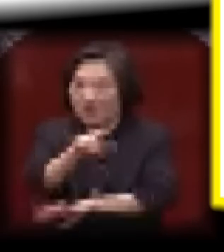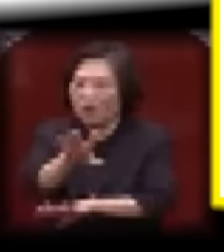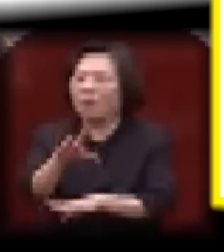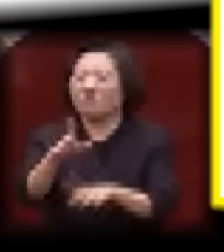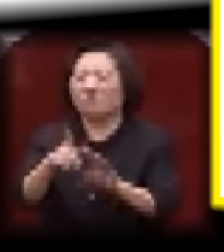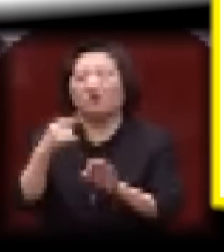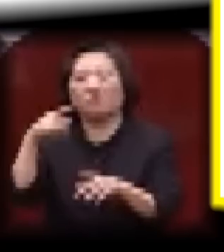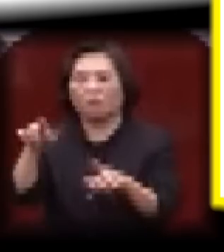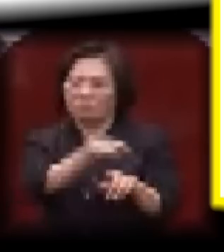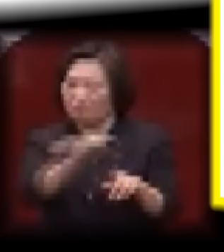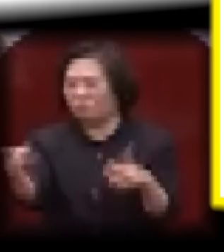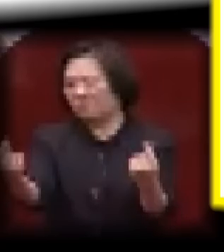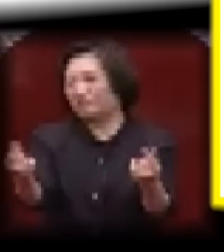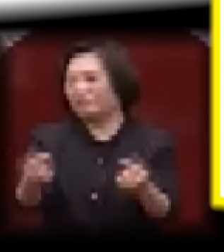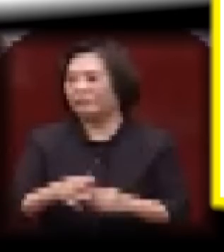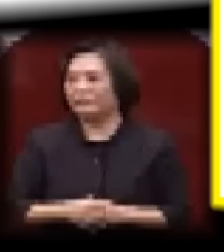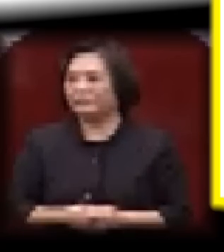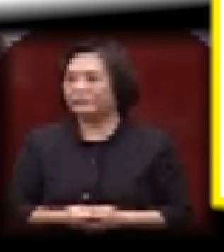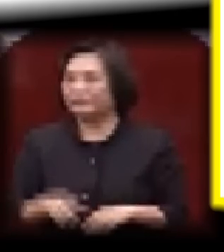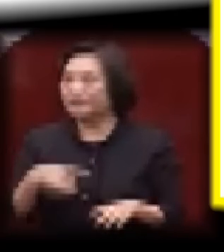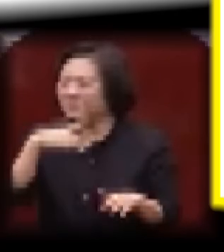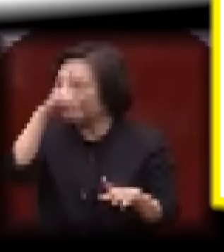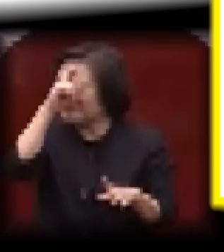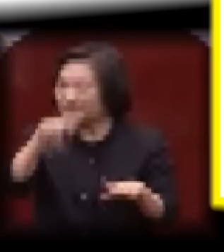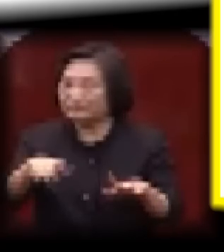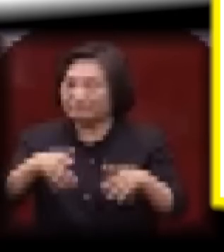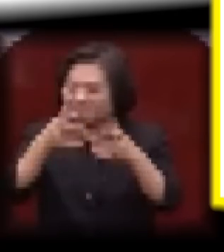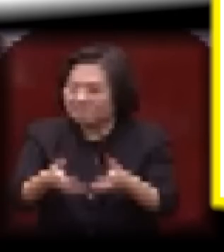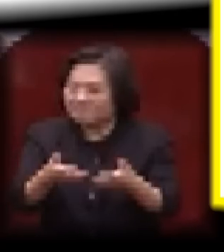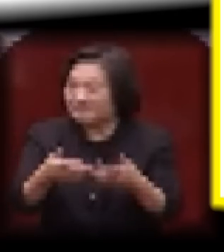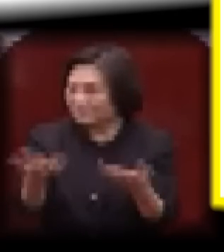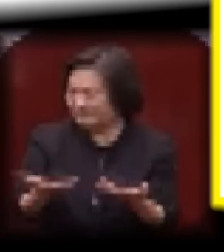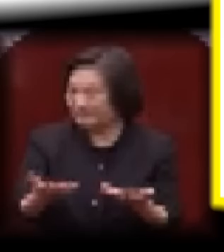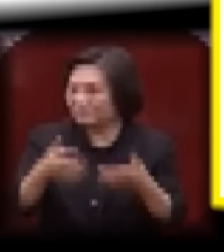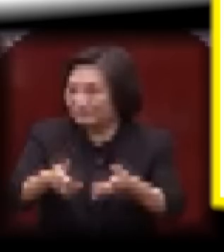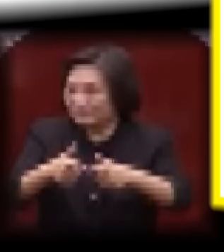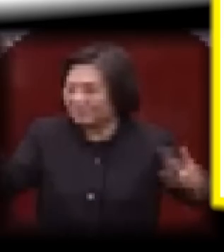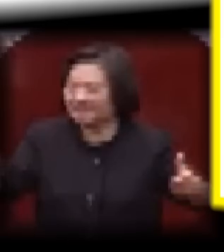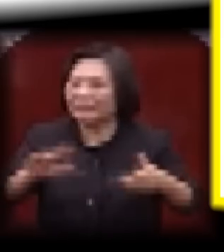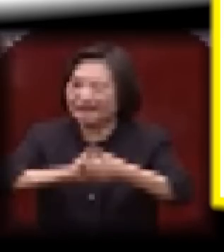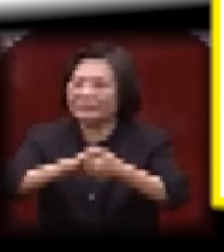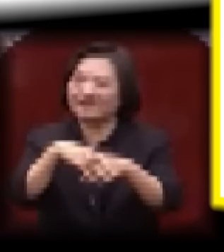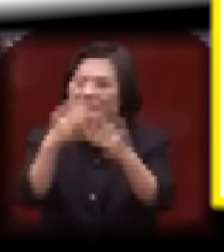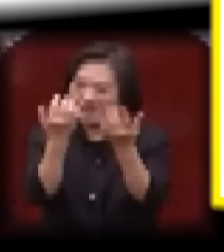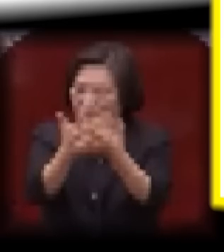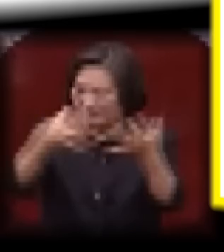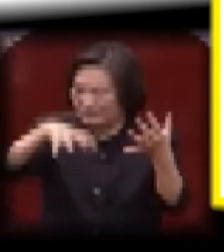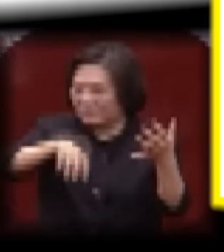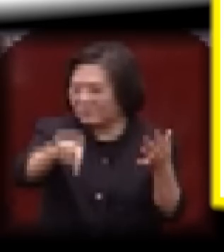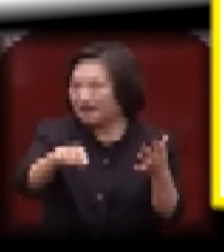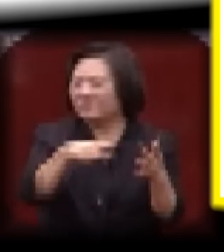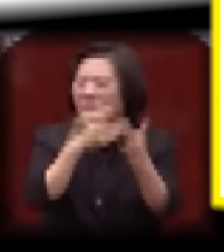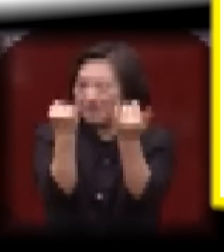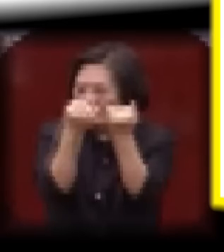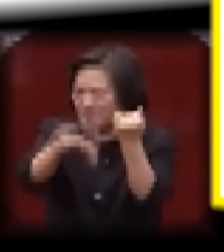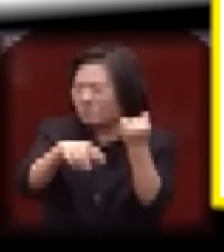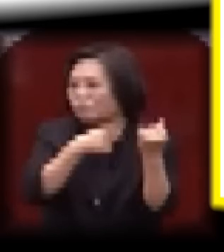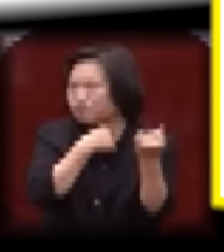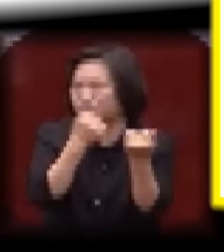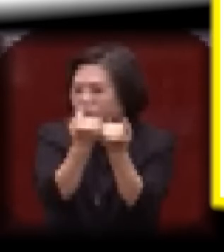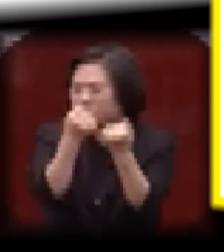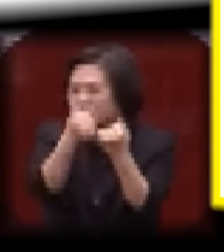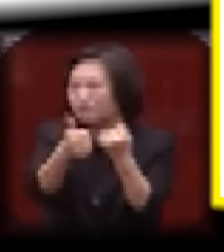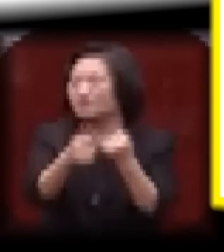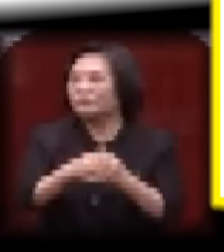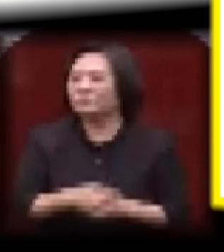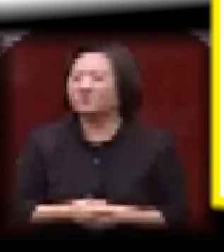二个适用的案例。那我们希望说这些重大工程用这个廉政平台如果将来操作成熟的话，你知道，是不